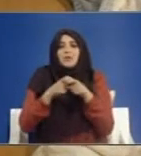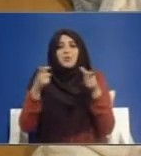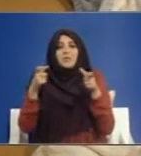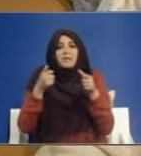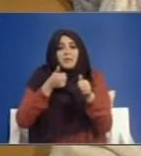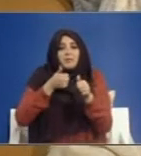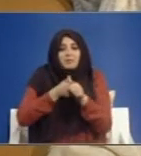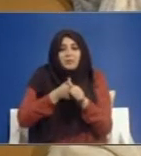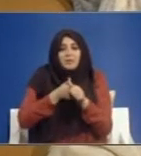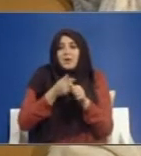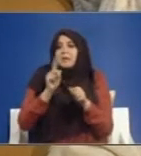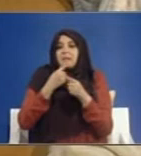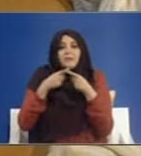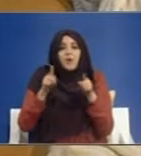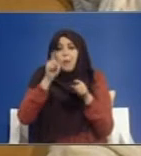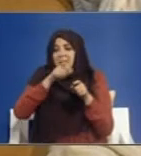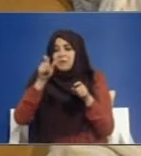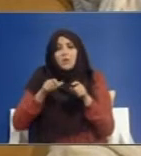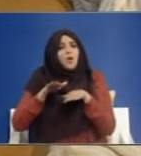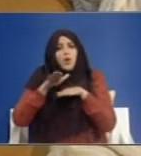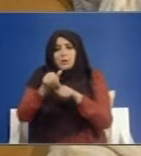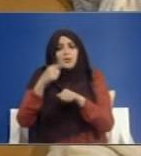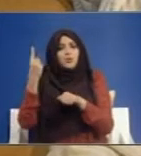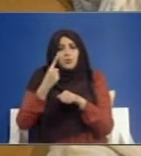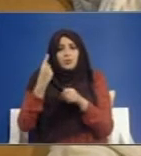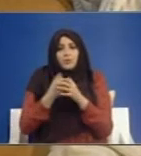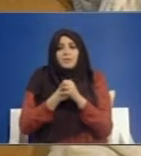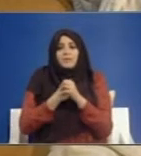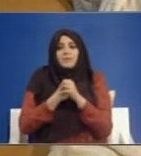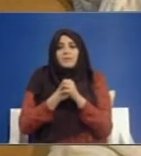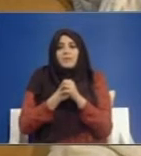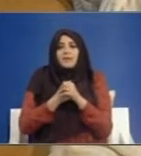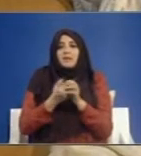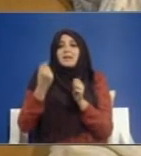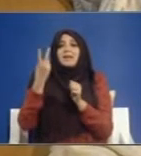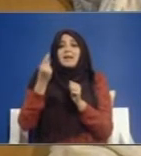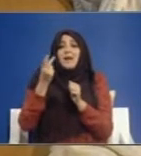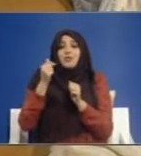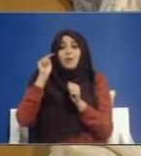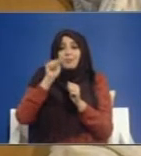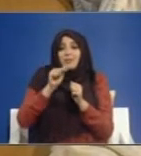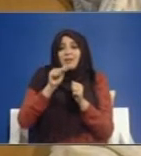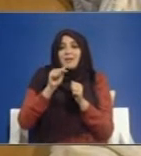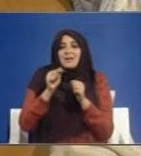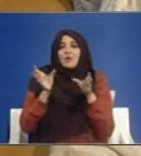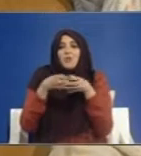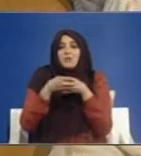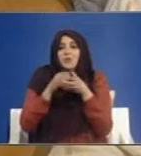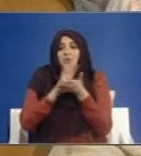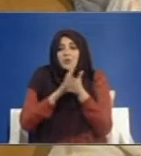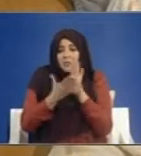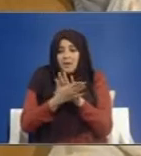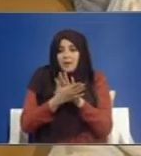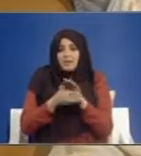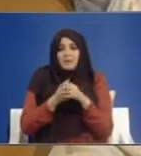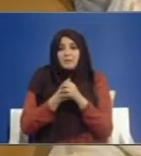الذي كان فيها أو الذي يكون. وبالتالي فالأموال هي حق الخدمات الاجتماعية بغض النظر